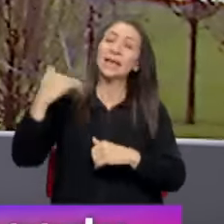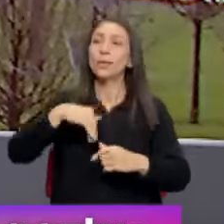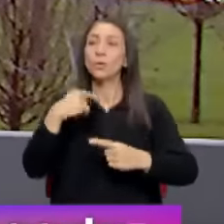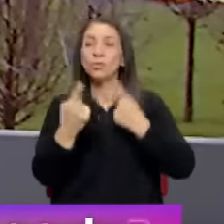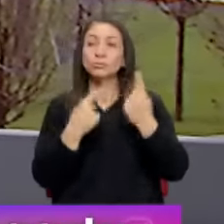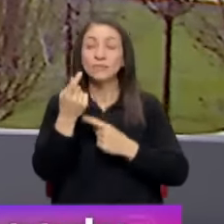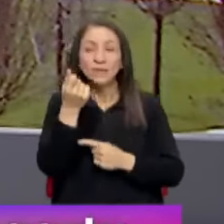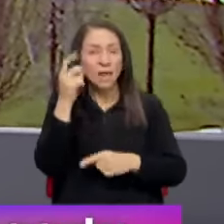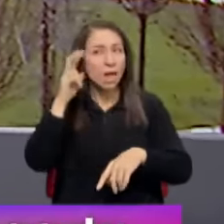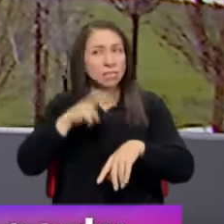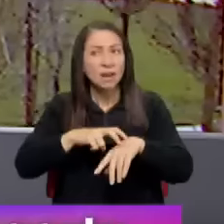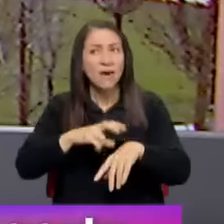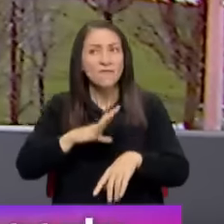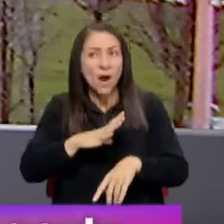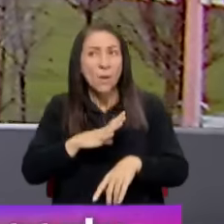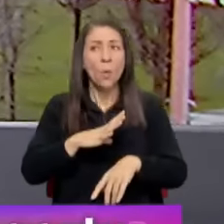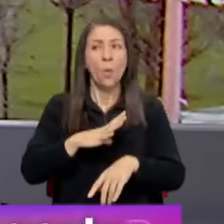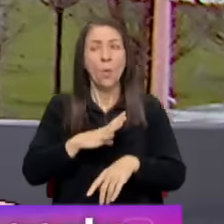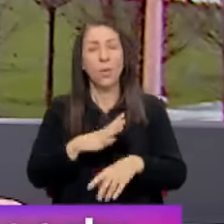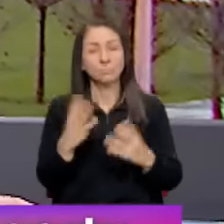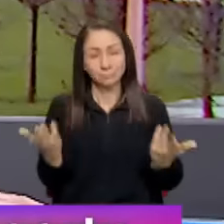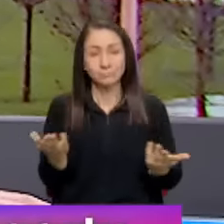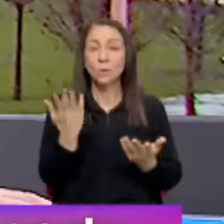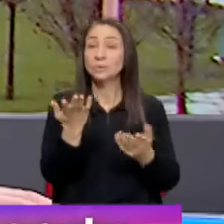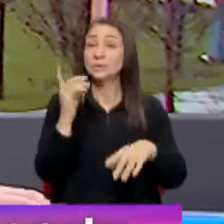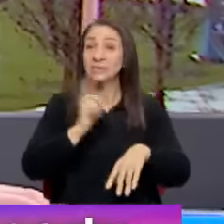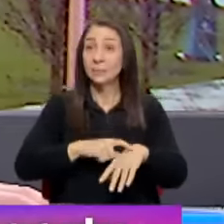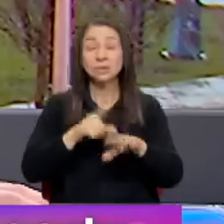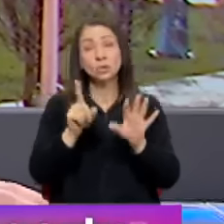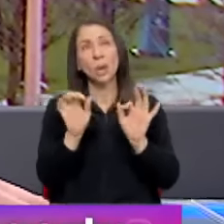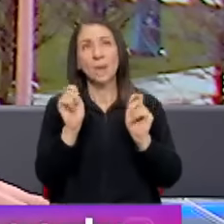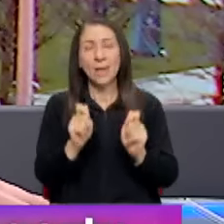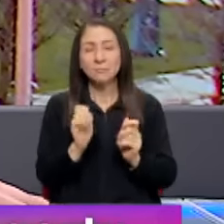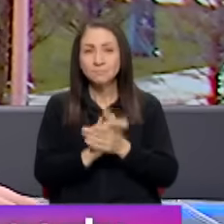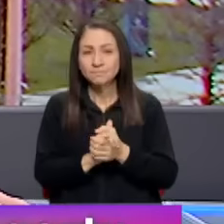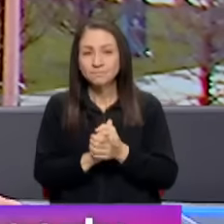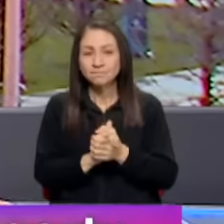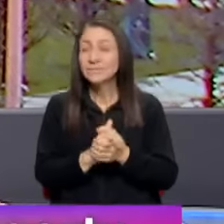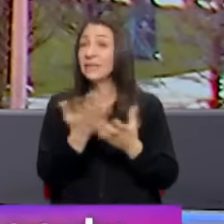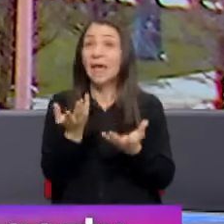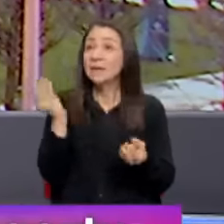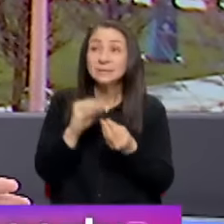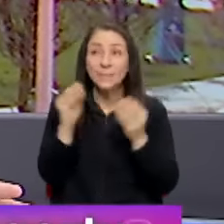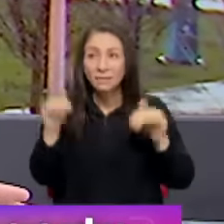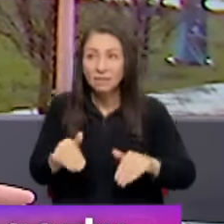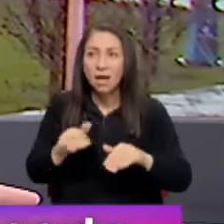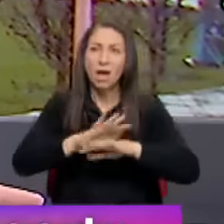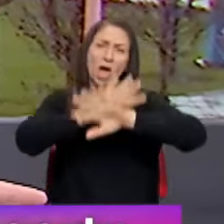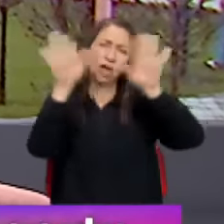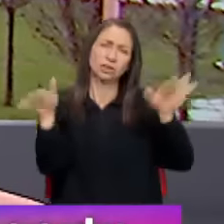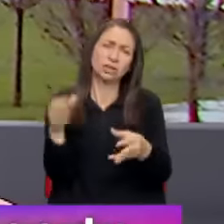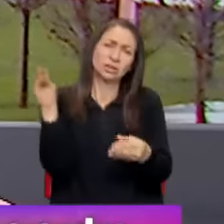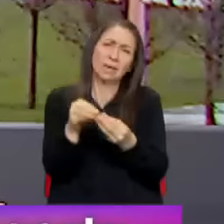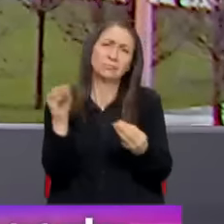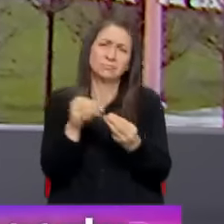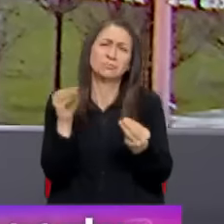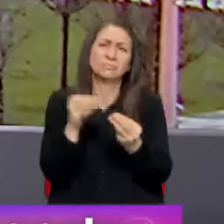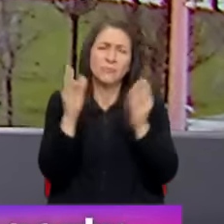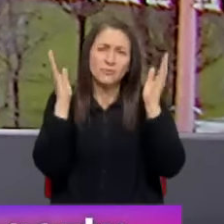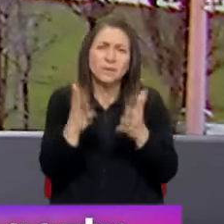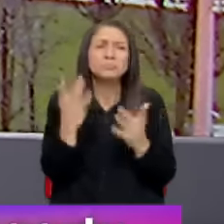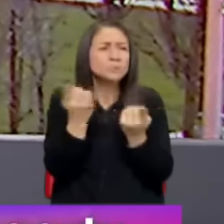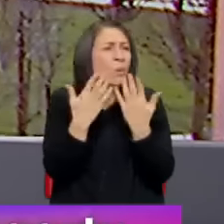bakalım, fiyatları hatırlayan var mı yok mu dedik. O zaman şöyle yapalım. Neye zam geldi? Her şeye. Zaten zam gelmeyen bir